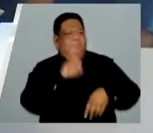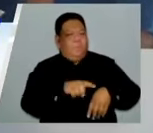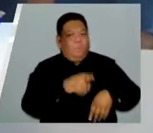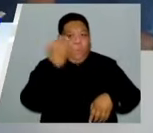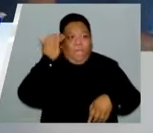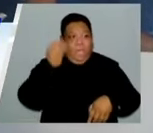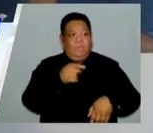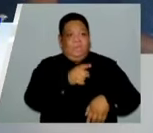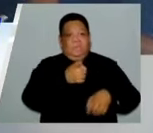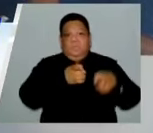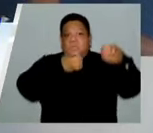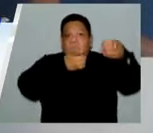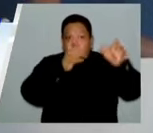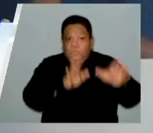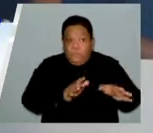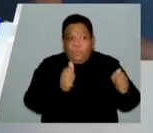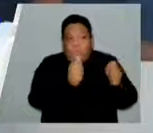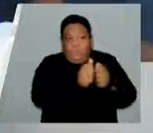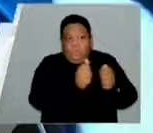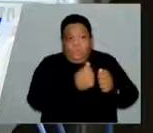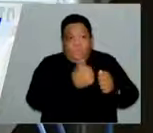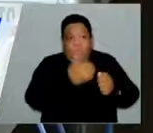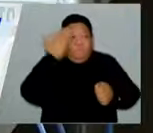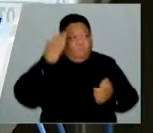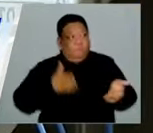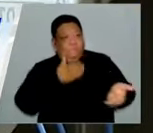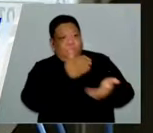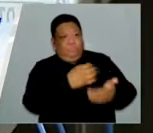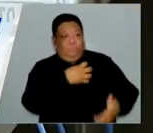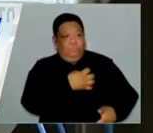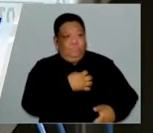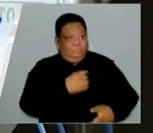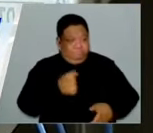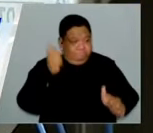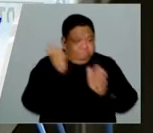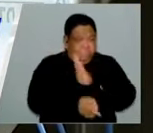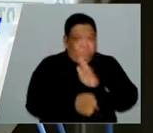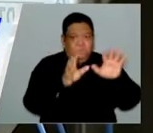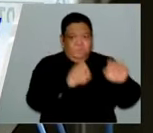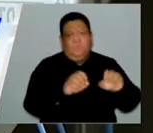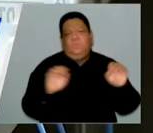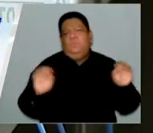una silang puntahan ng mga pulis sa isang resort. Noong pinuntahan ninyo yung suspects,